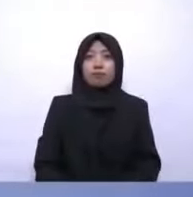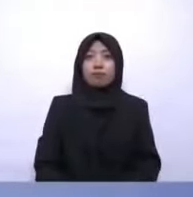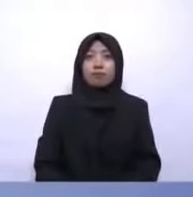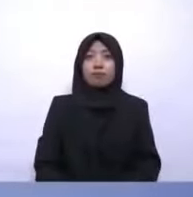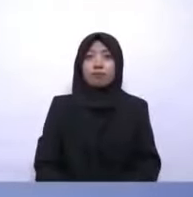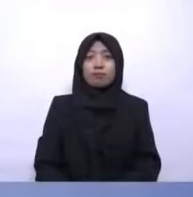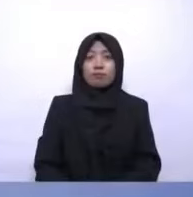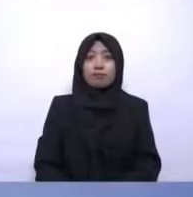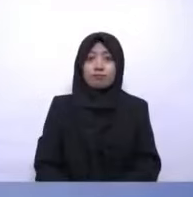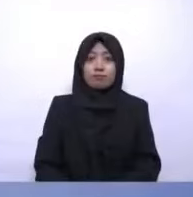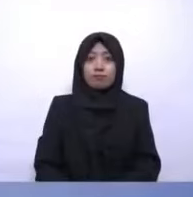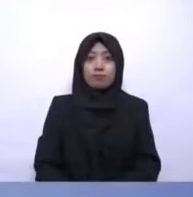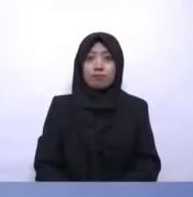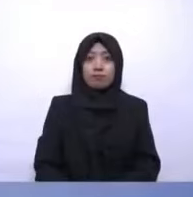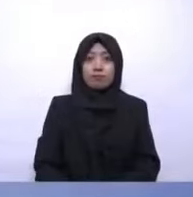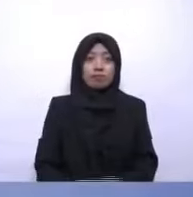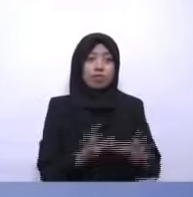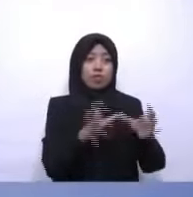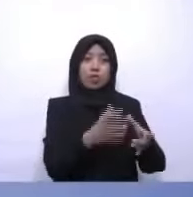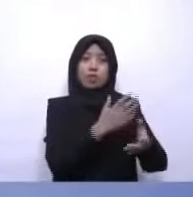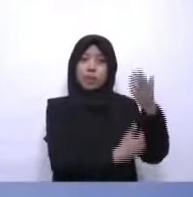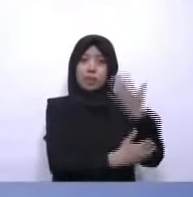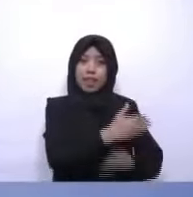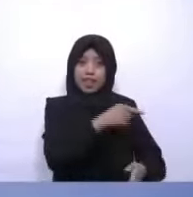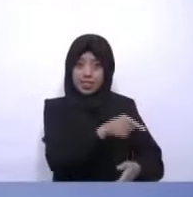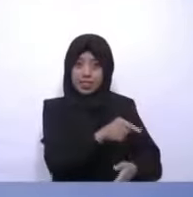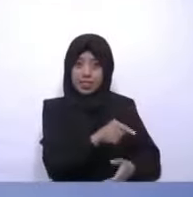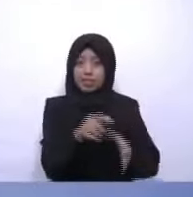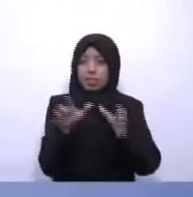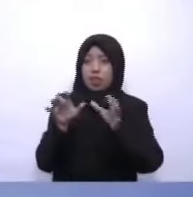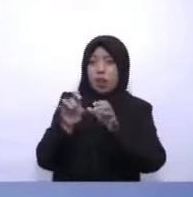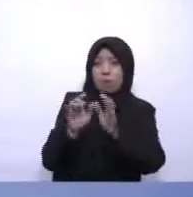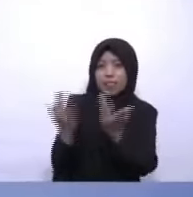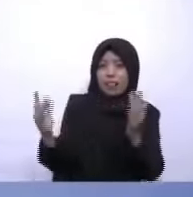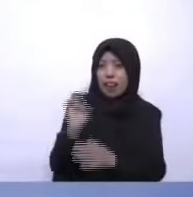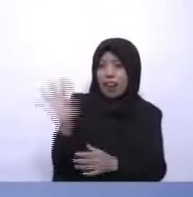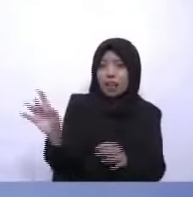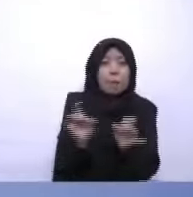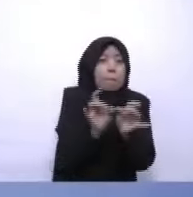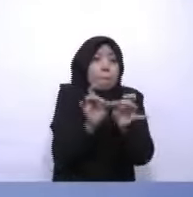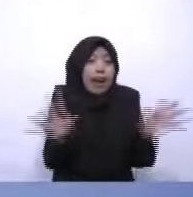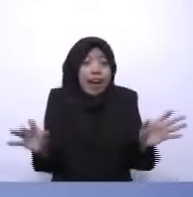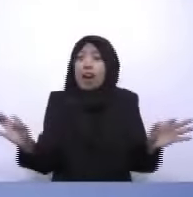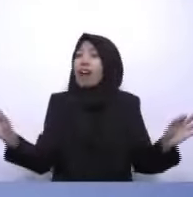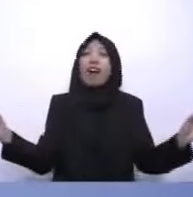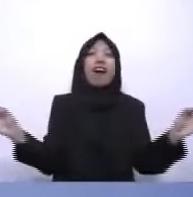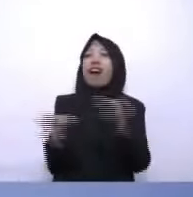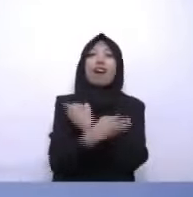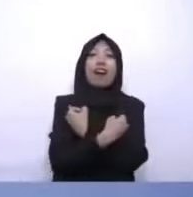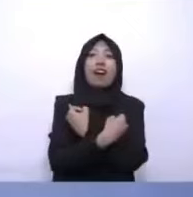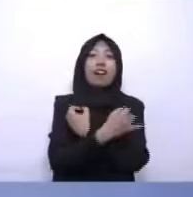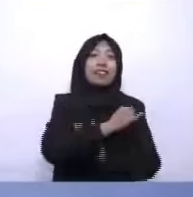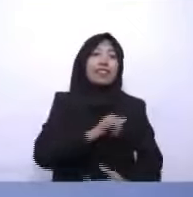Tidak ada bedanya kaum difabilitas dengan siapapun. Mereka